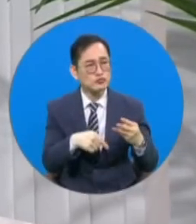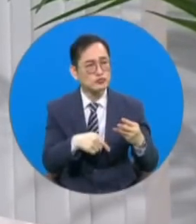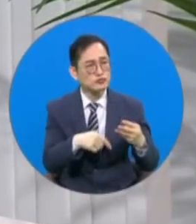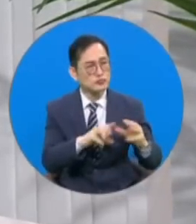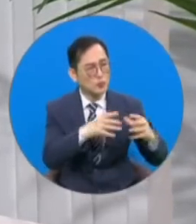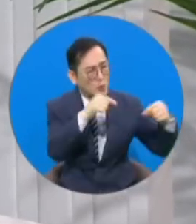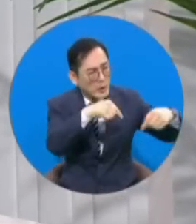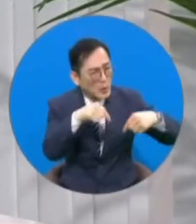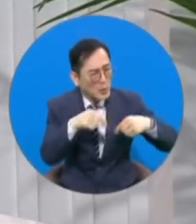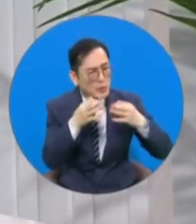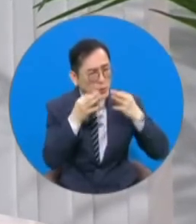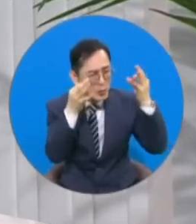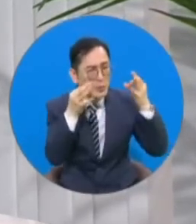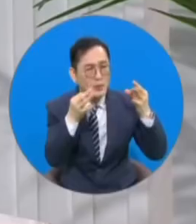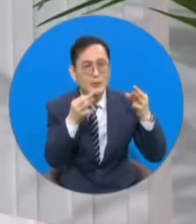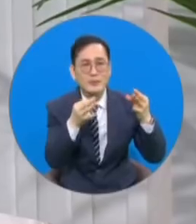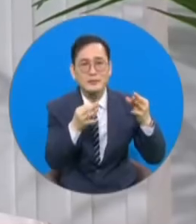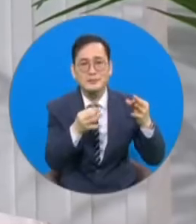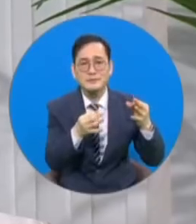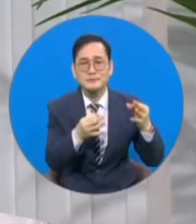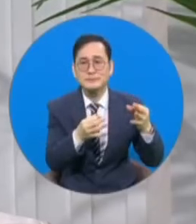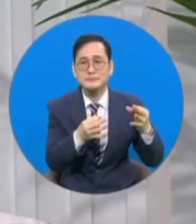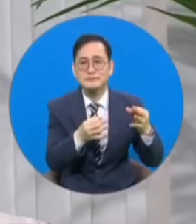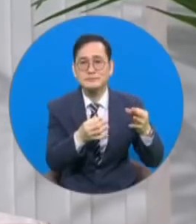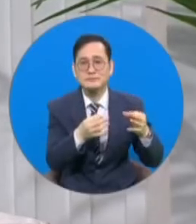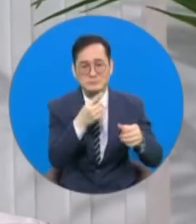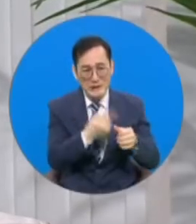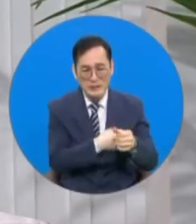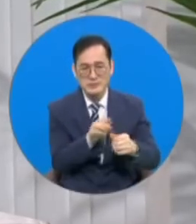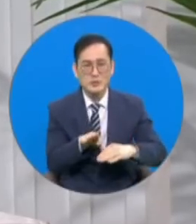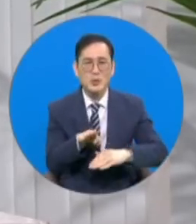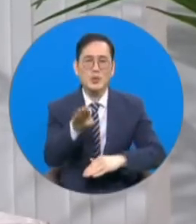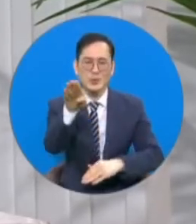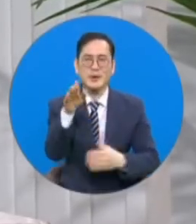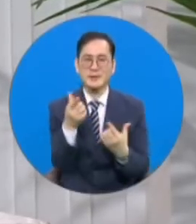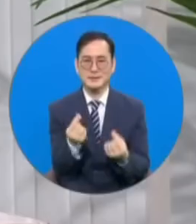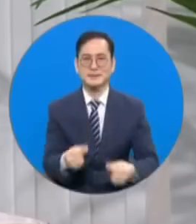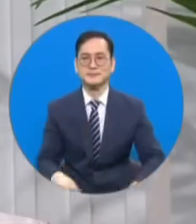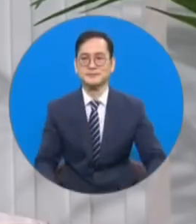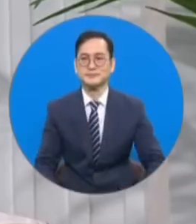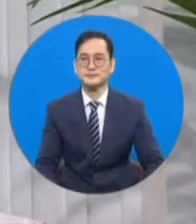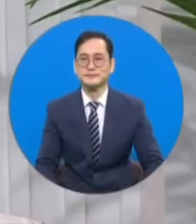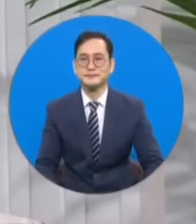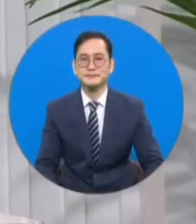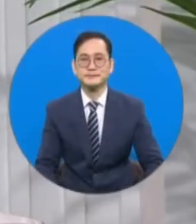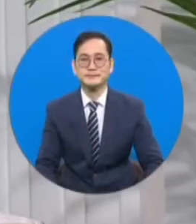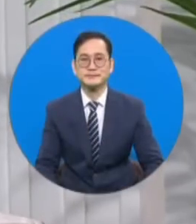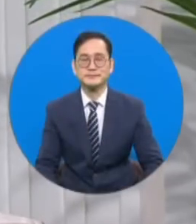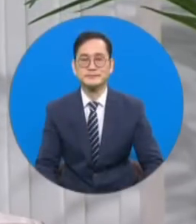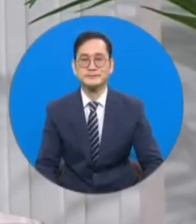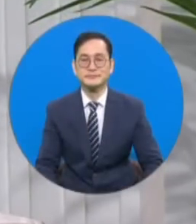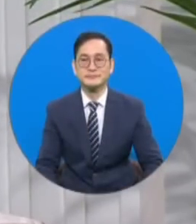상당히 외국과 관련된 외교에 관련돼서 상당히 지지도 있어요 도움을 받는 것 같습니다